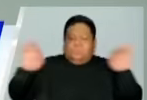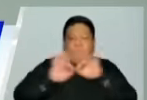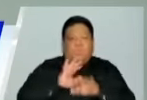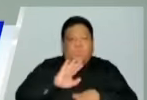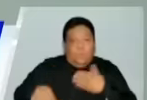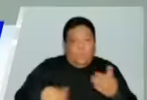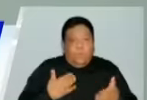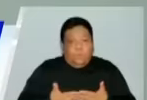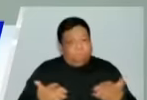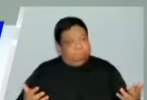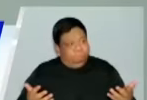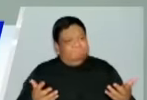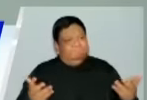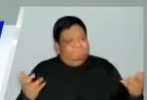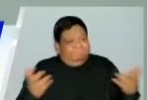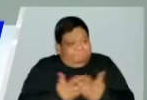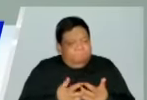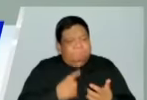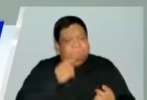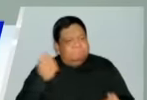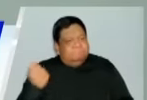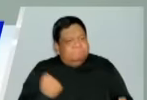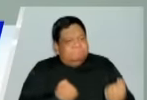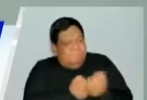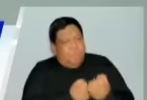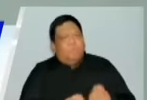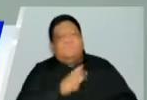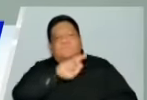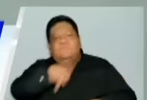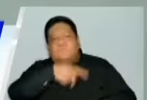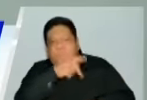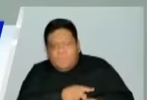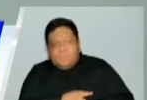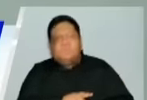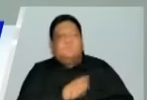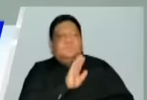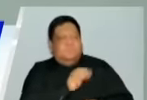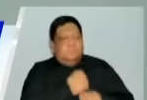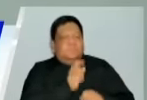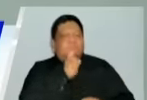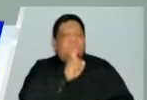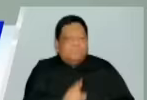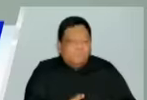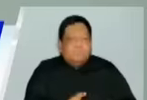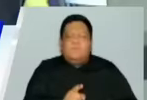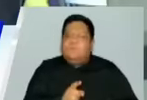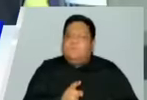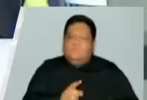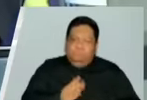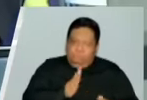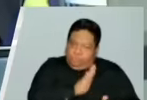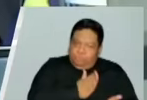We support the Philippines in ensuring that the rights are being protected.